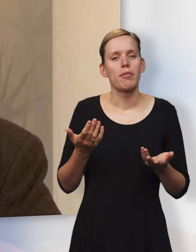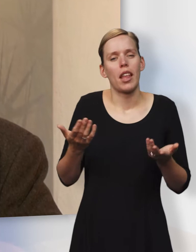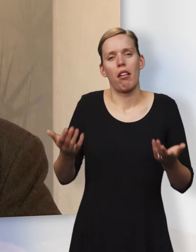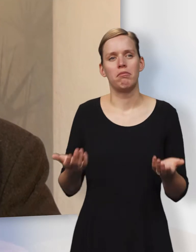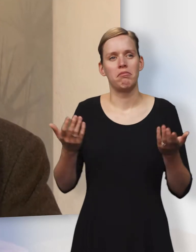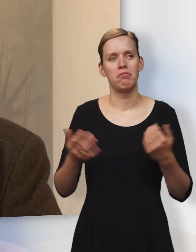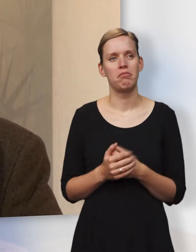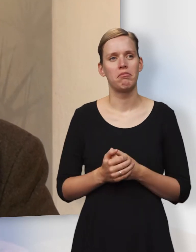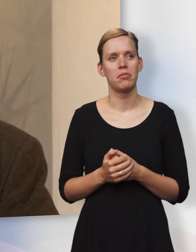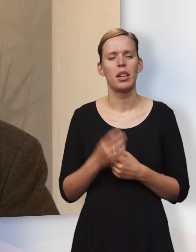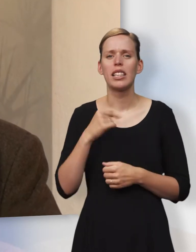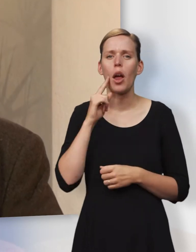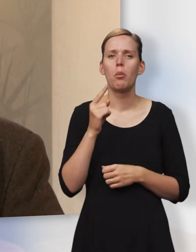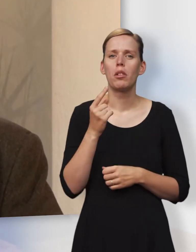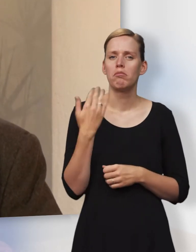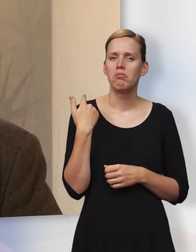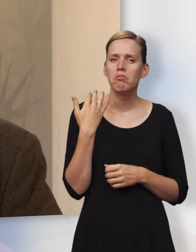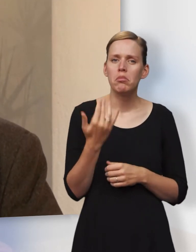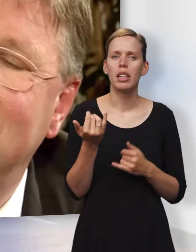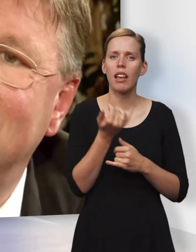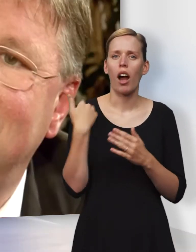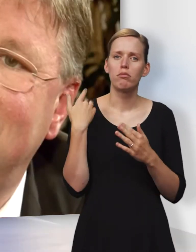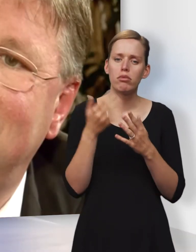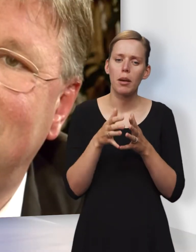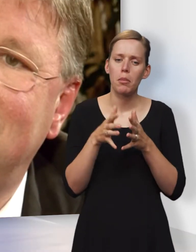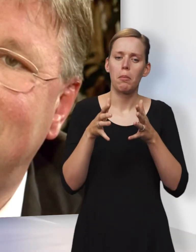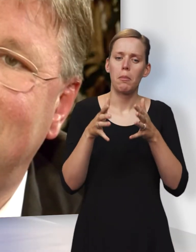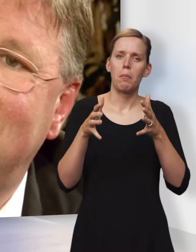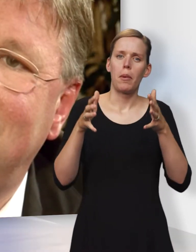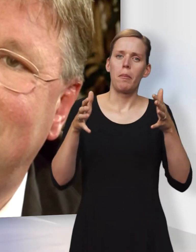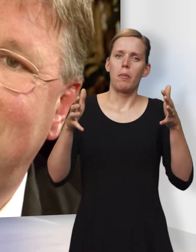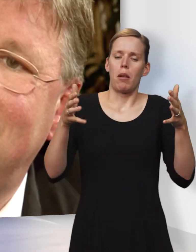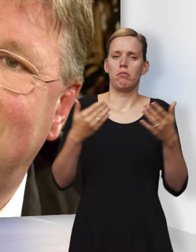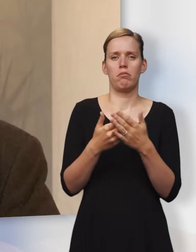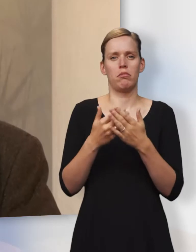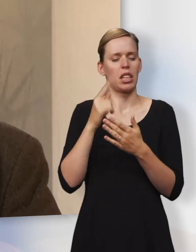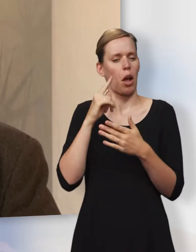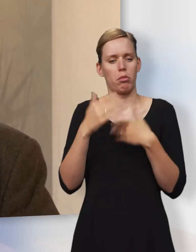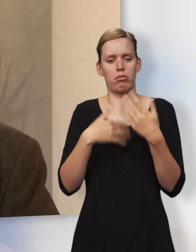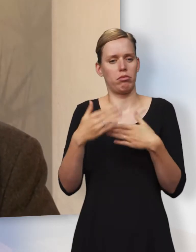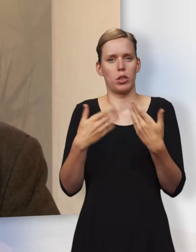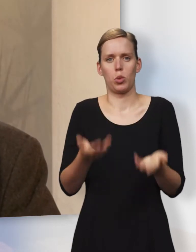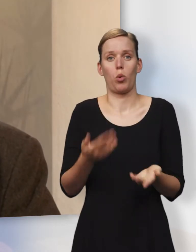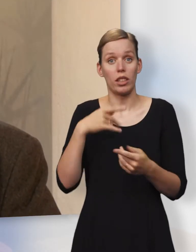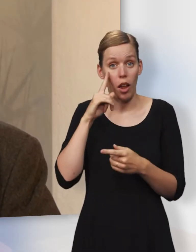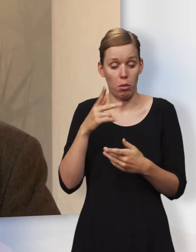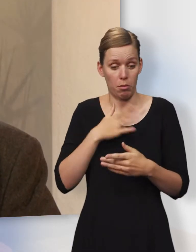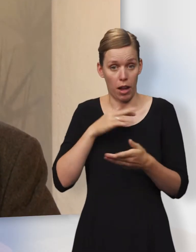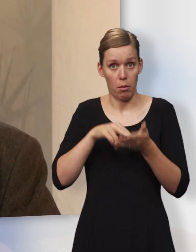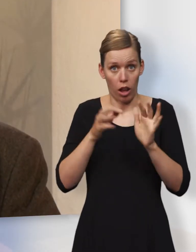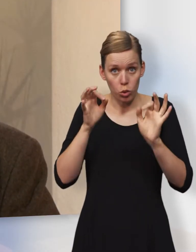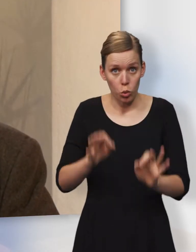ja, und es ist die letzten Jahre alles so gewachsen. Mhm. Und ich denke einfach, wenn die Sache gut ist, was ich